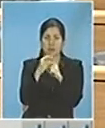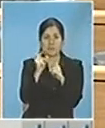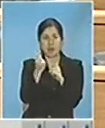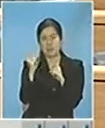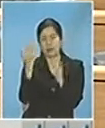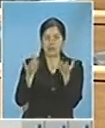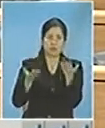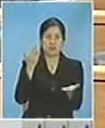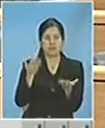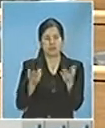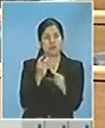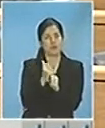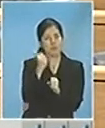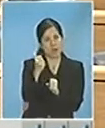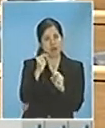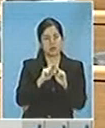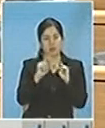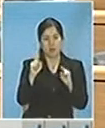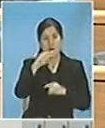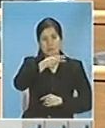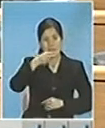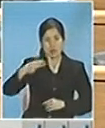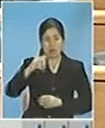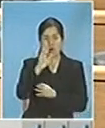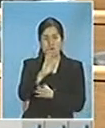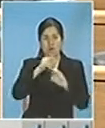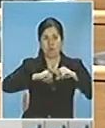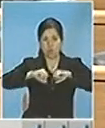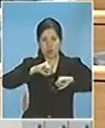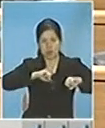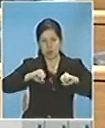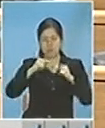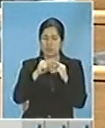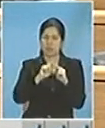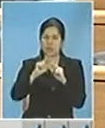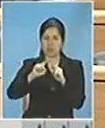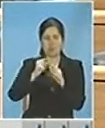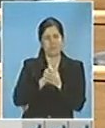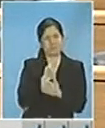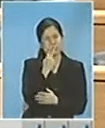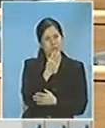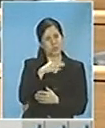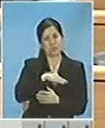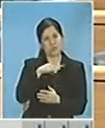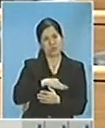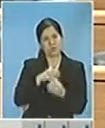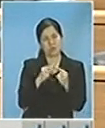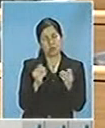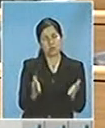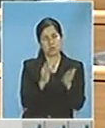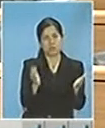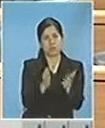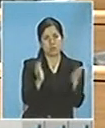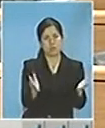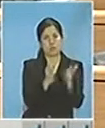างก็ได้แต่ว่าภาษาของวัยรุ่นภาษาสก๊อยไม่สมควรที่จะส่งเสริมค